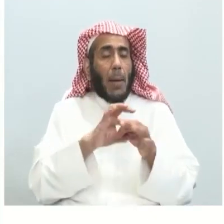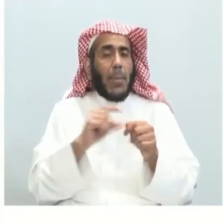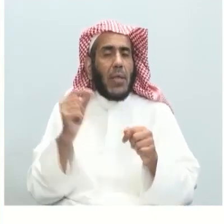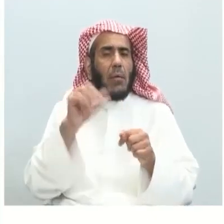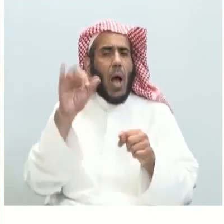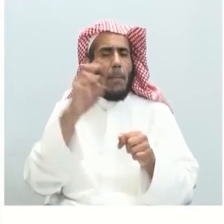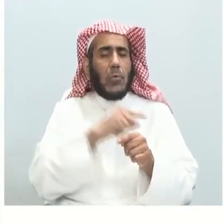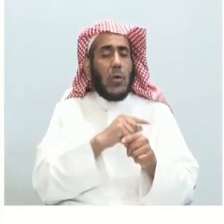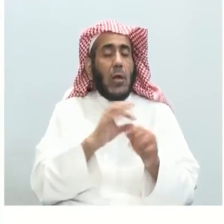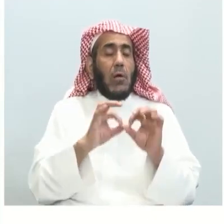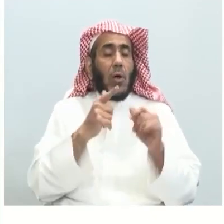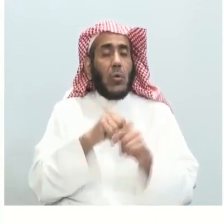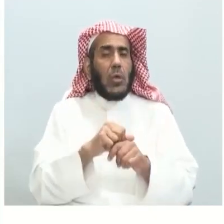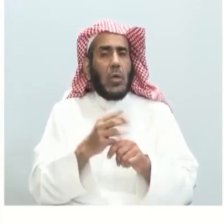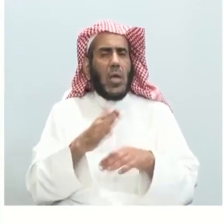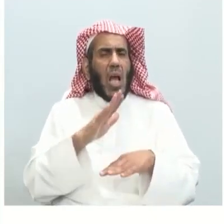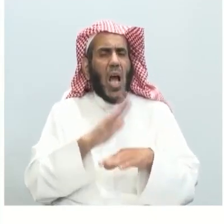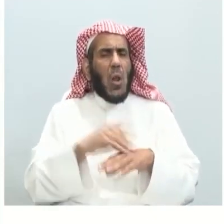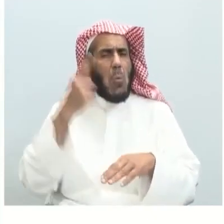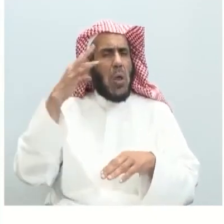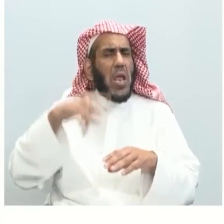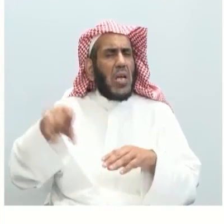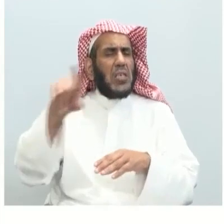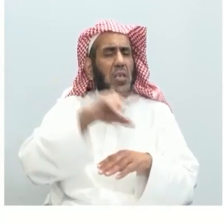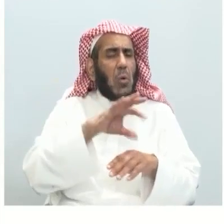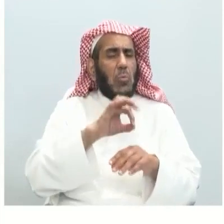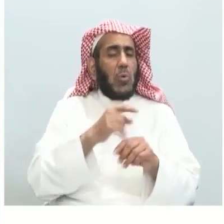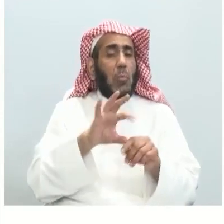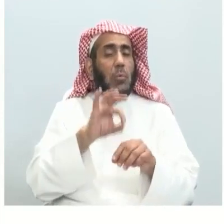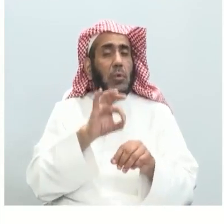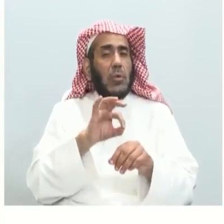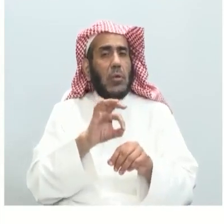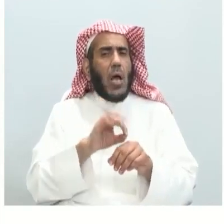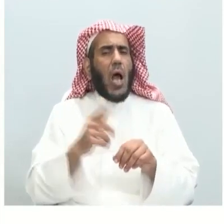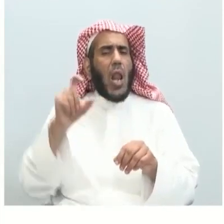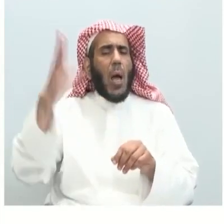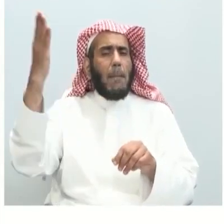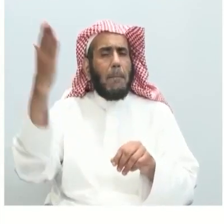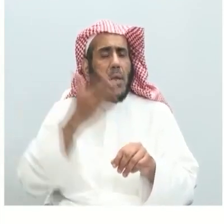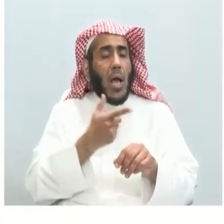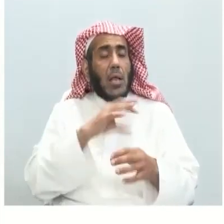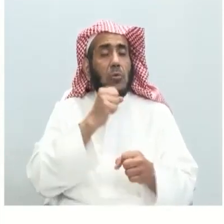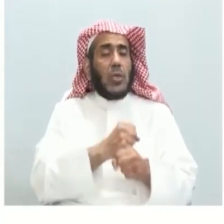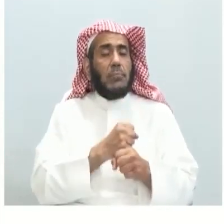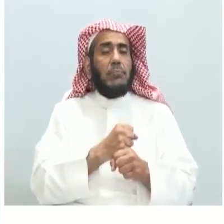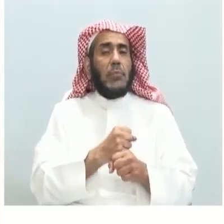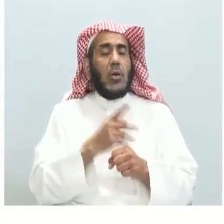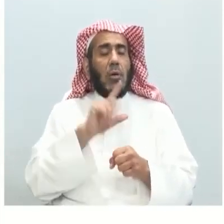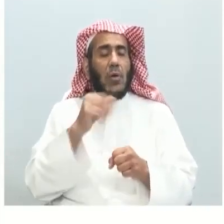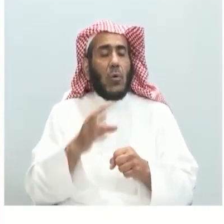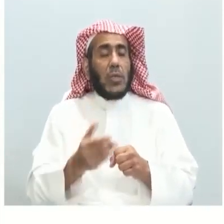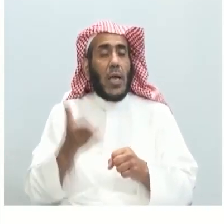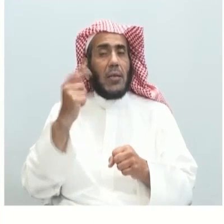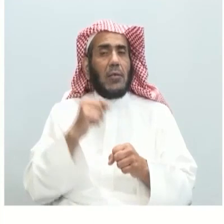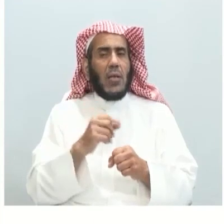الكلمه في قوله تعالى على من يشاء من عباده المراد بهم الانبياء عليهم السلام في قوله